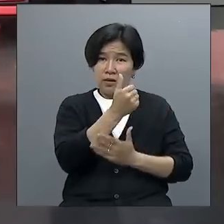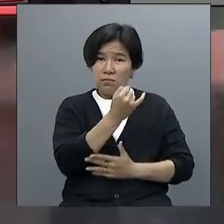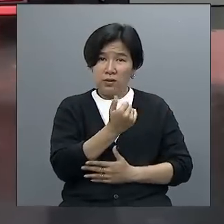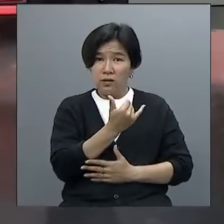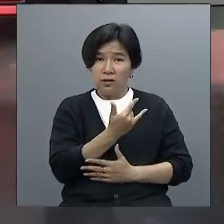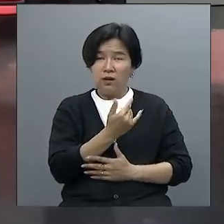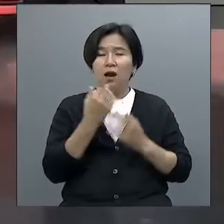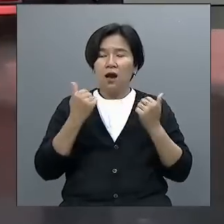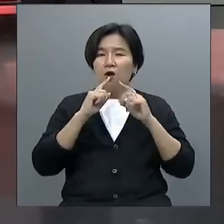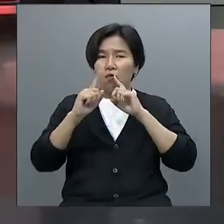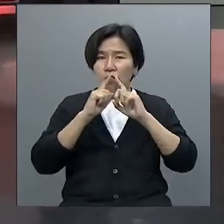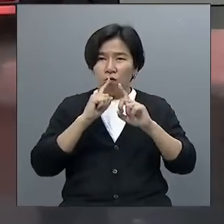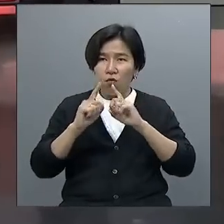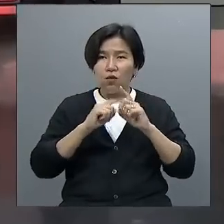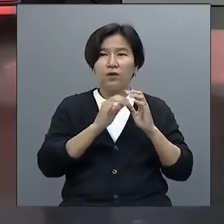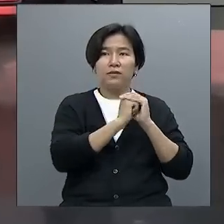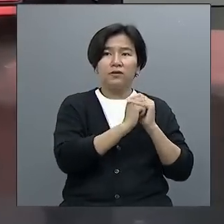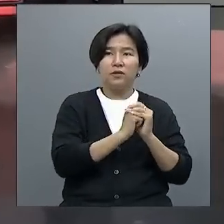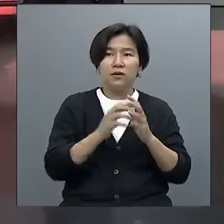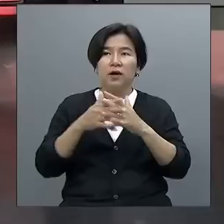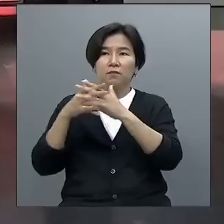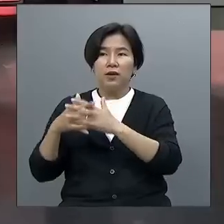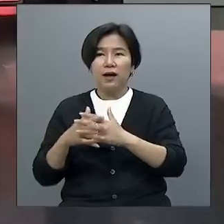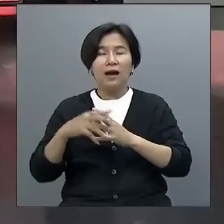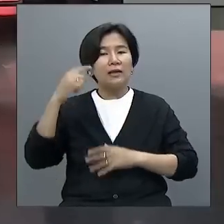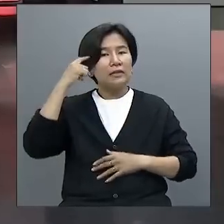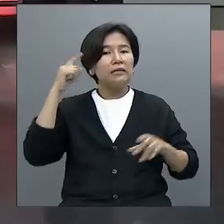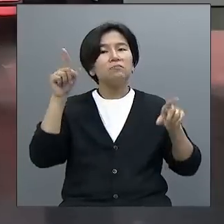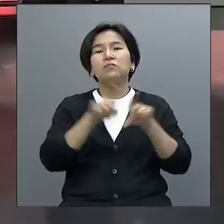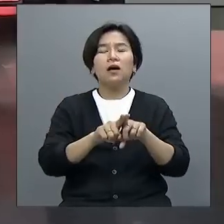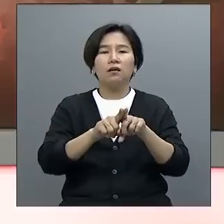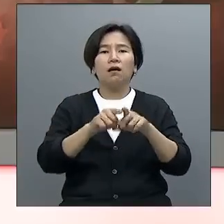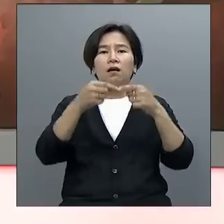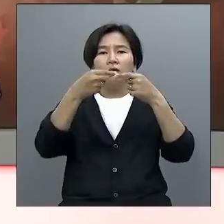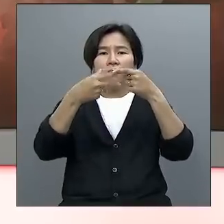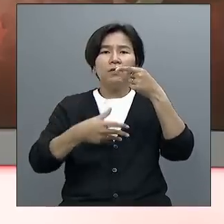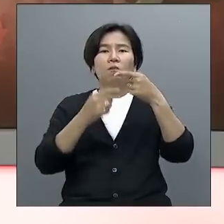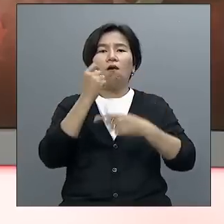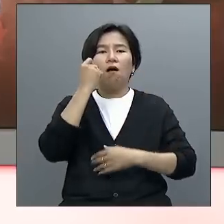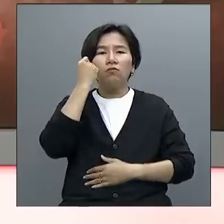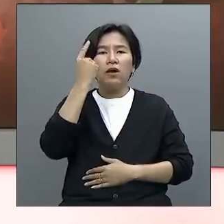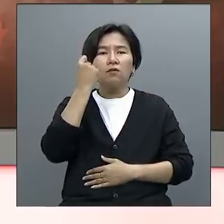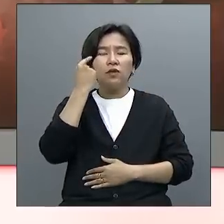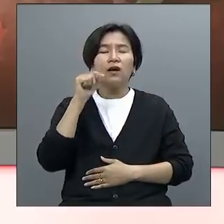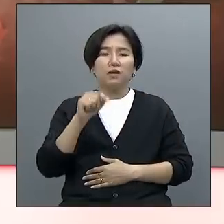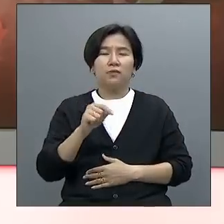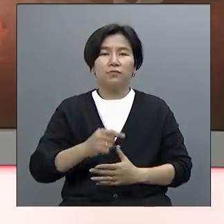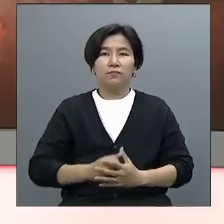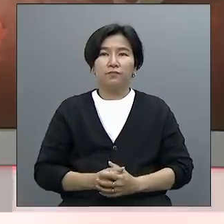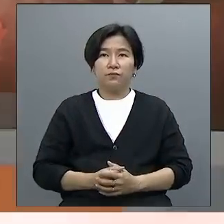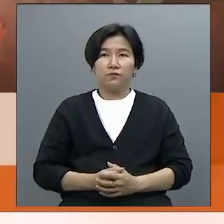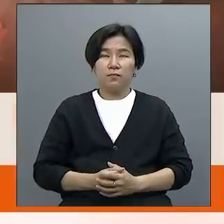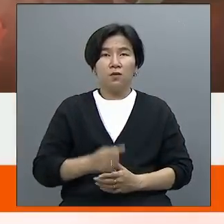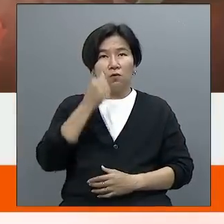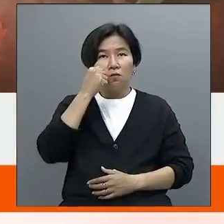ขึ้นนะคะน่าจะทำให้สหรัฐแล้วก็จีนเองเข้าใจตรงกันในหลายประเด็นเพิ่มมากขึ้นโดยเฉพาะประเด็นที่อ่อนไหวค่ะตลอด